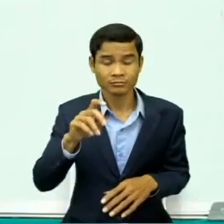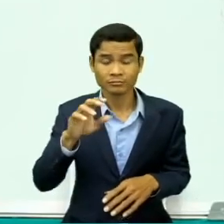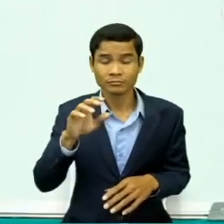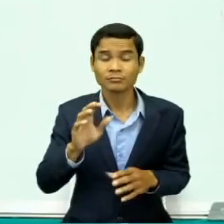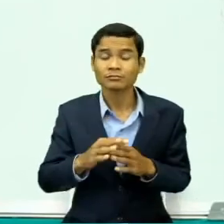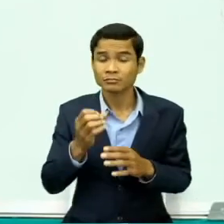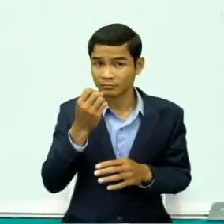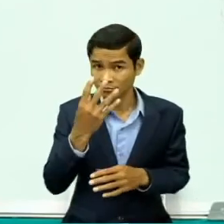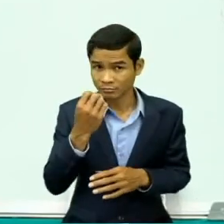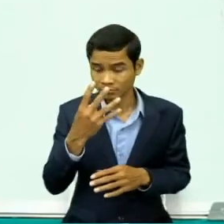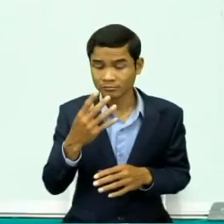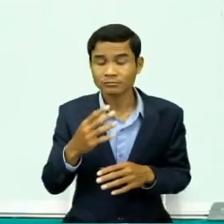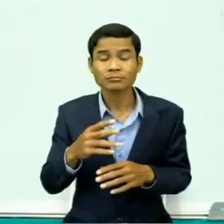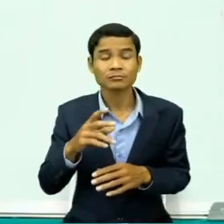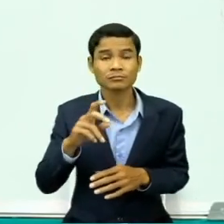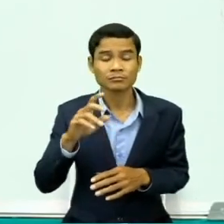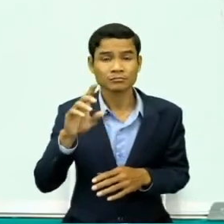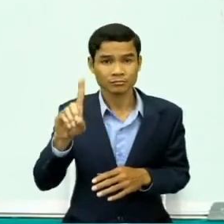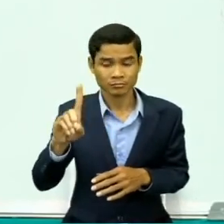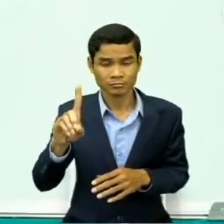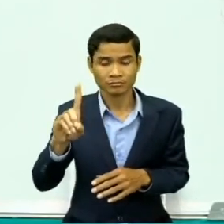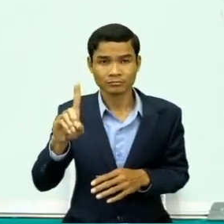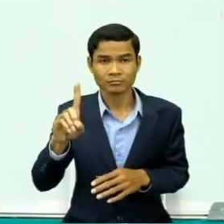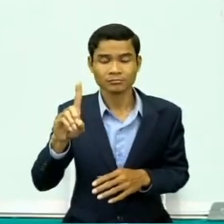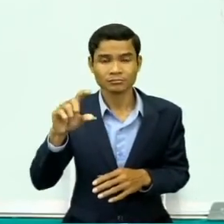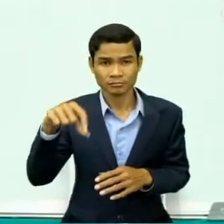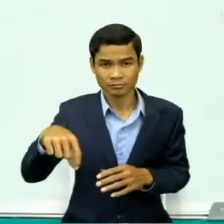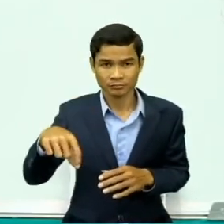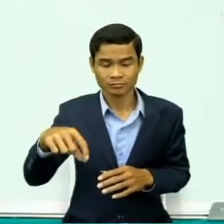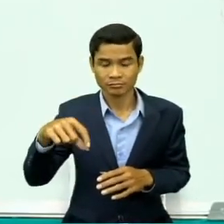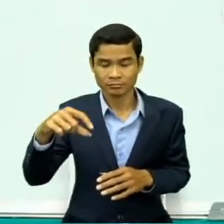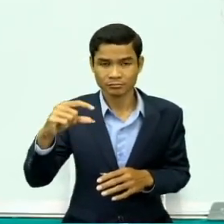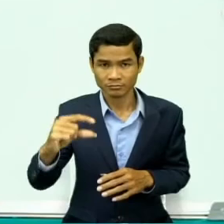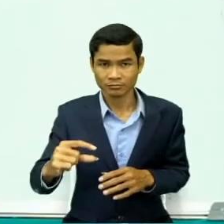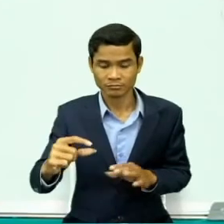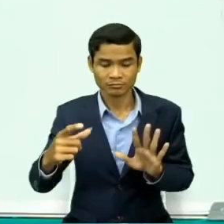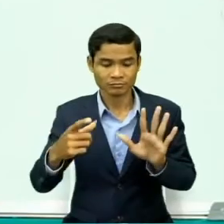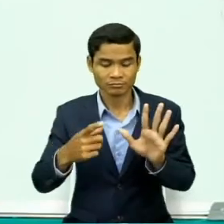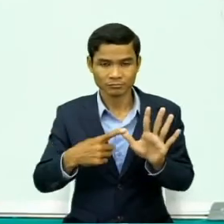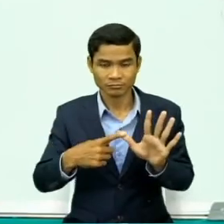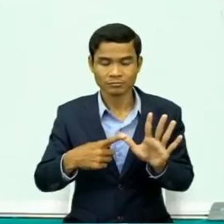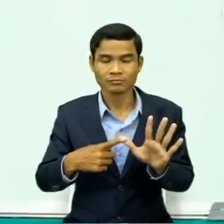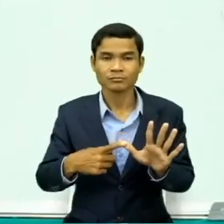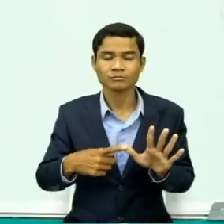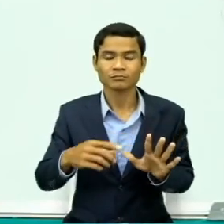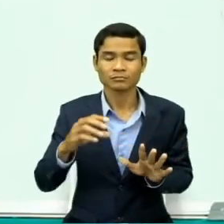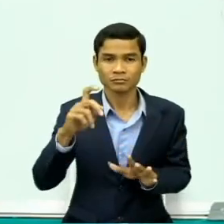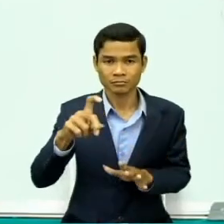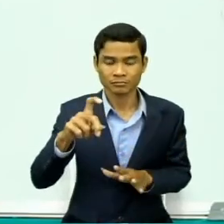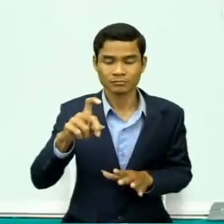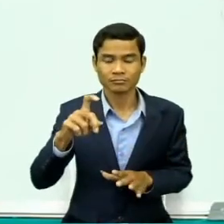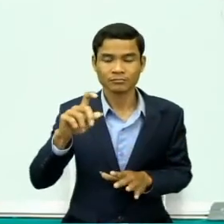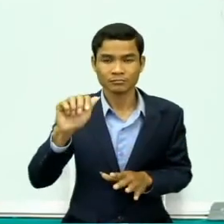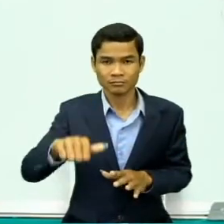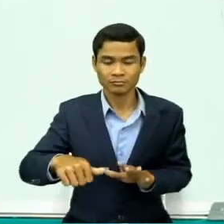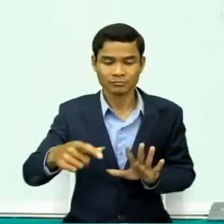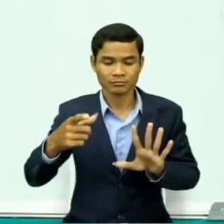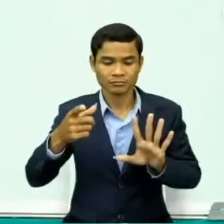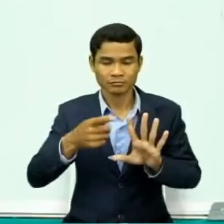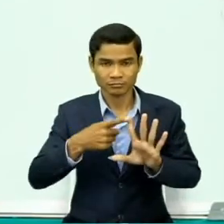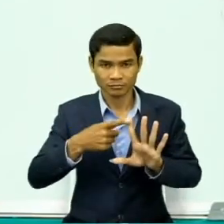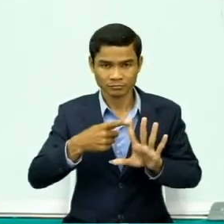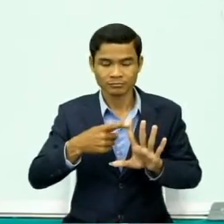sò phó chêm co sra á phó chêm nhớ